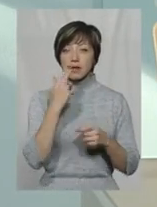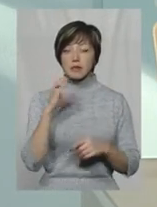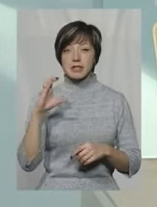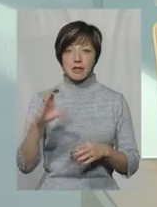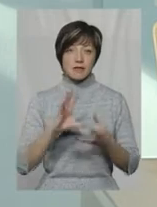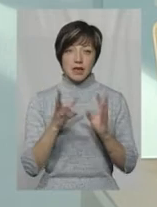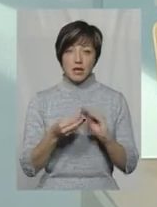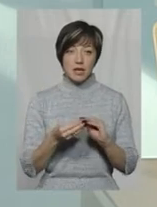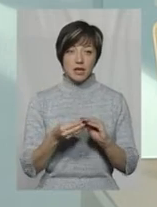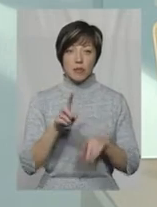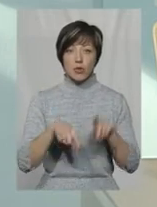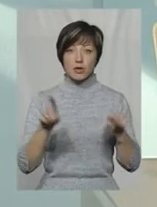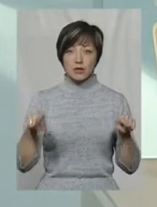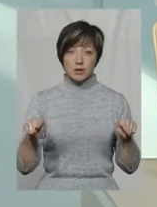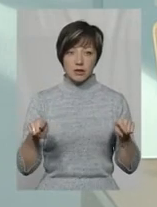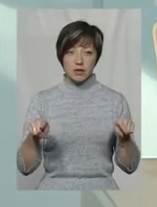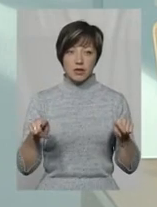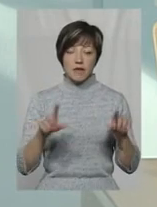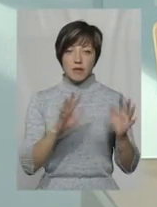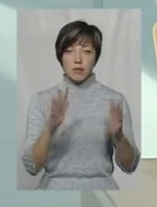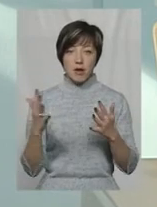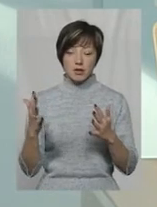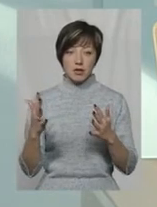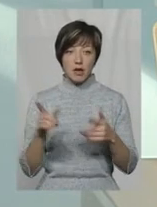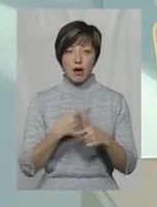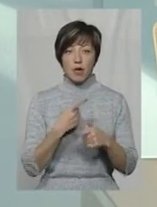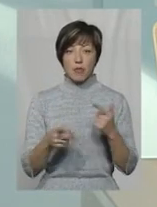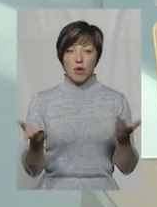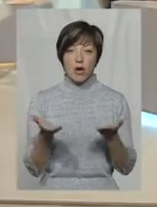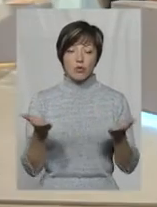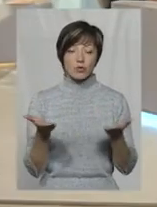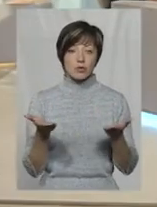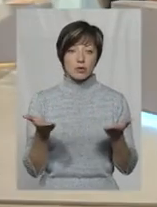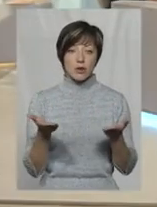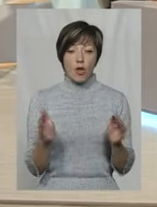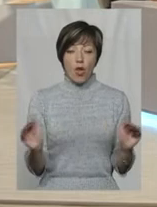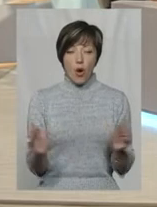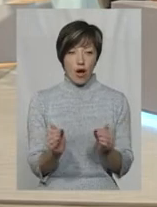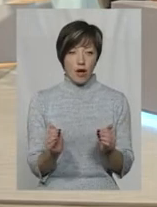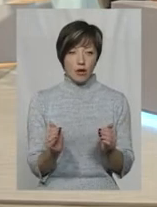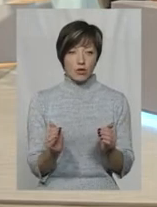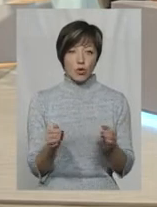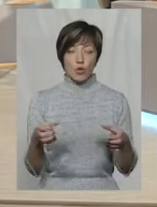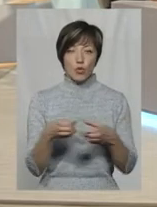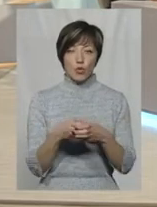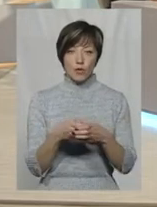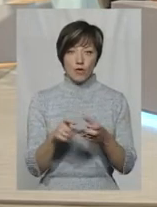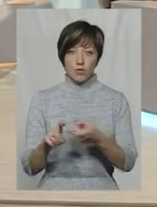взагалі викликає поодинокі спорадичні випадки або якусь локальну таку групову